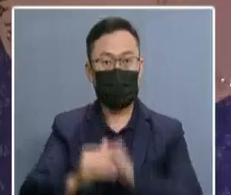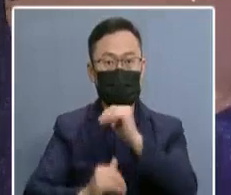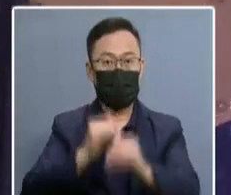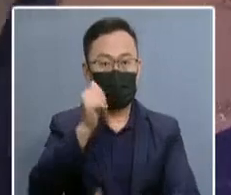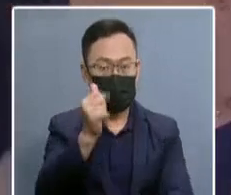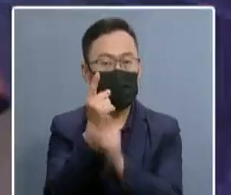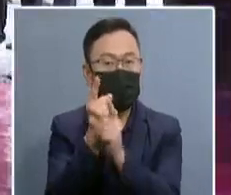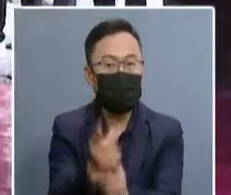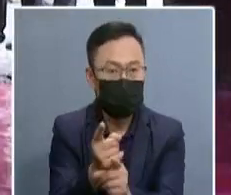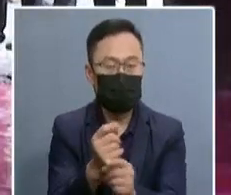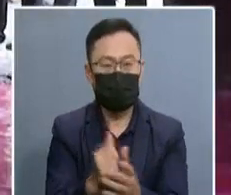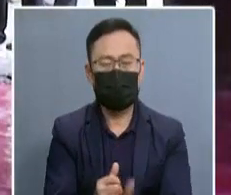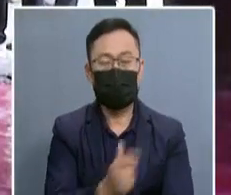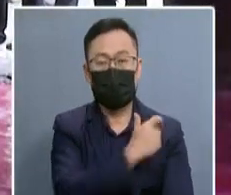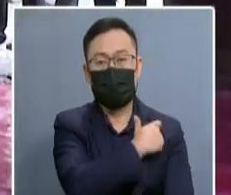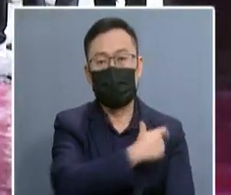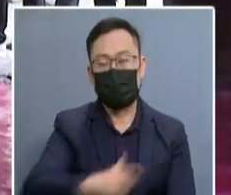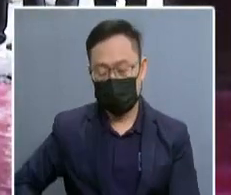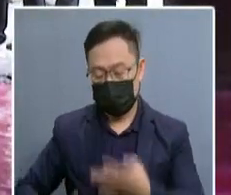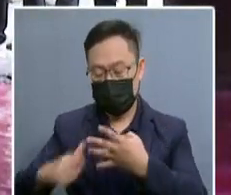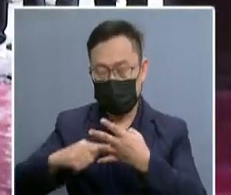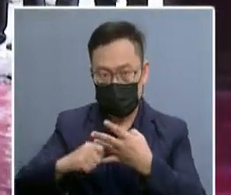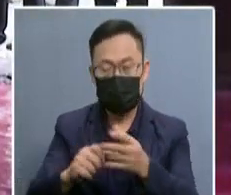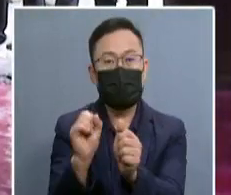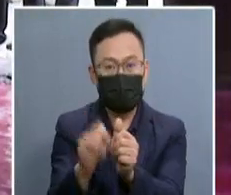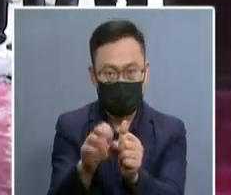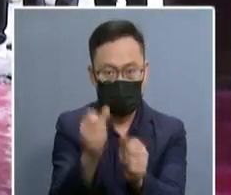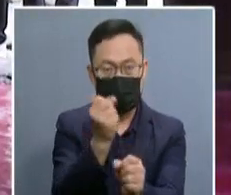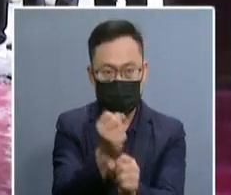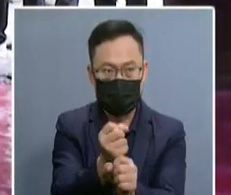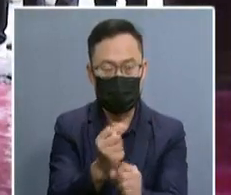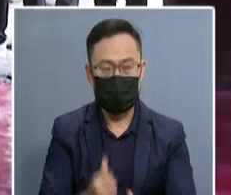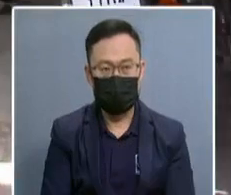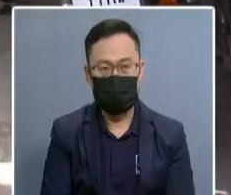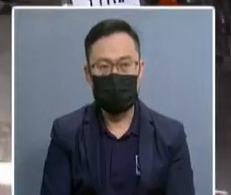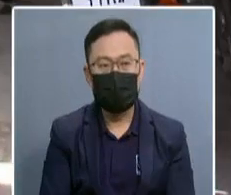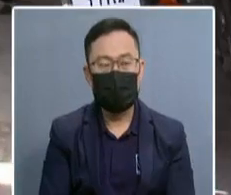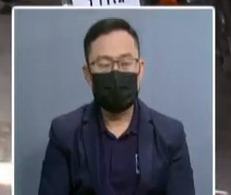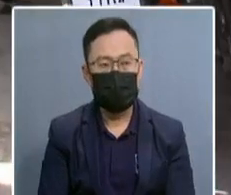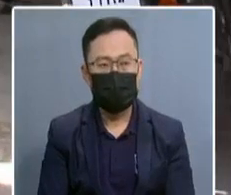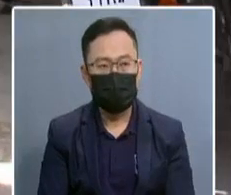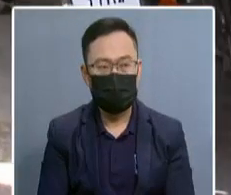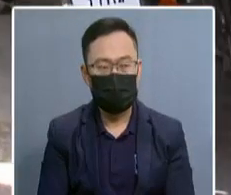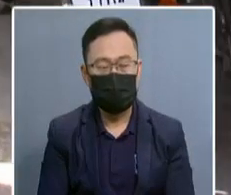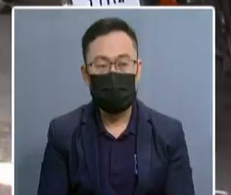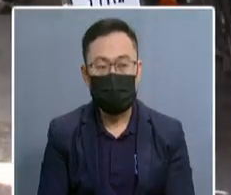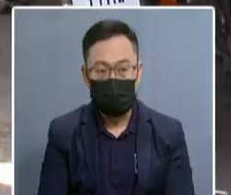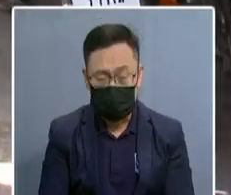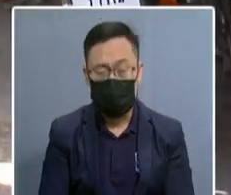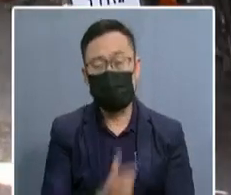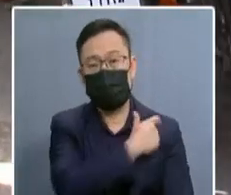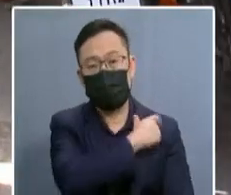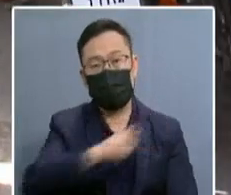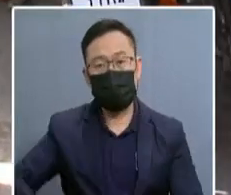องแนวพระราชดำริของสมเด็จพระคณิษฐาธิราชเจ้ากรมสมเด็จพระเทพรัตนราชสุดาสยามบรมราชกุมารีที่ทรงห่วง